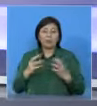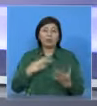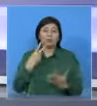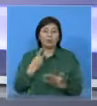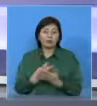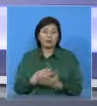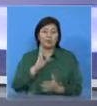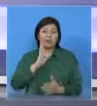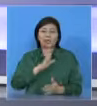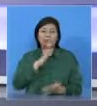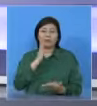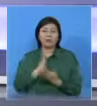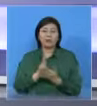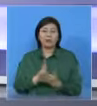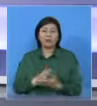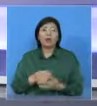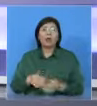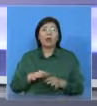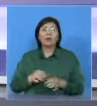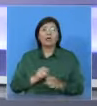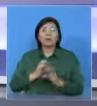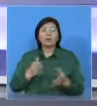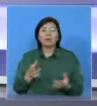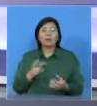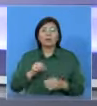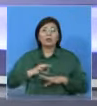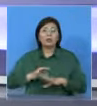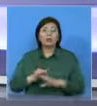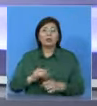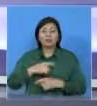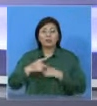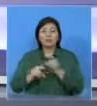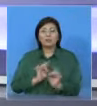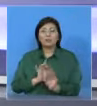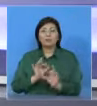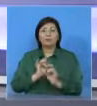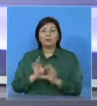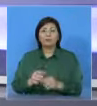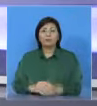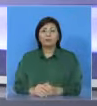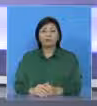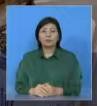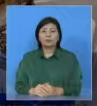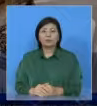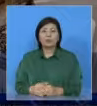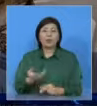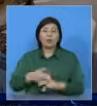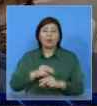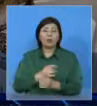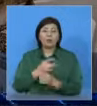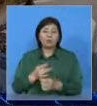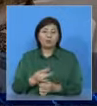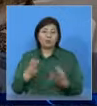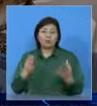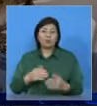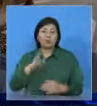нәзік жандылар да бар. Мейрам қалай және қандай бағытта өткенін Нұрбол Жауынбаев көріп келді. Бұл мейрамның анаға